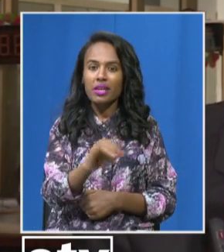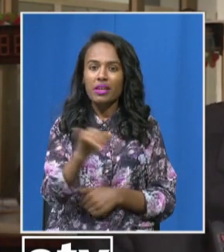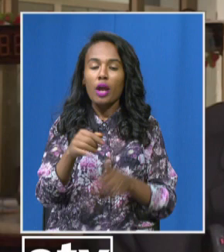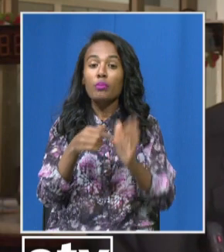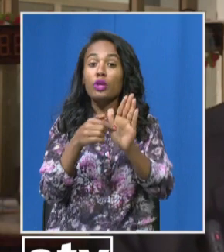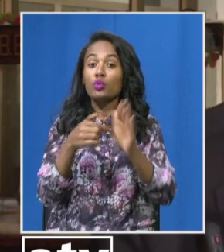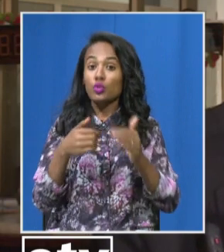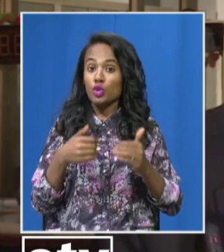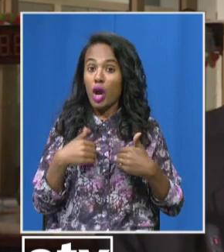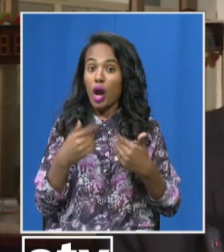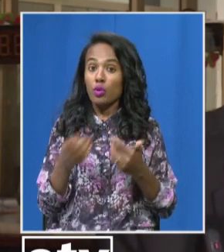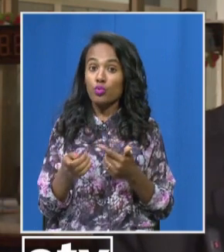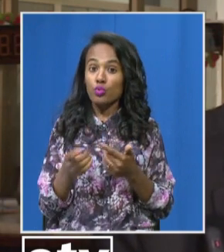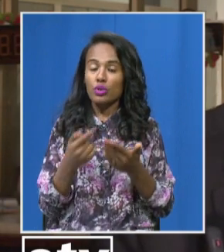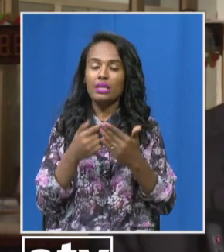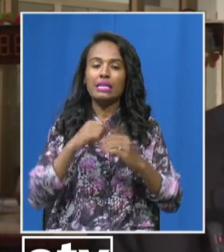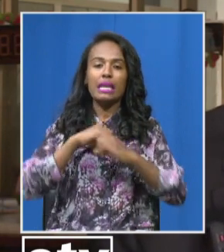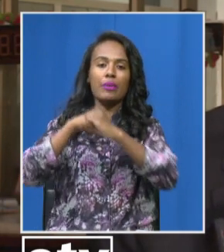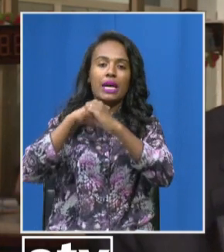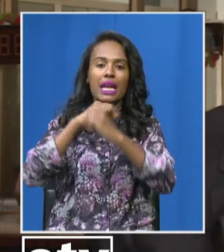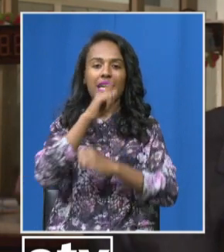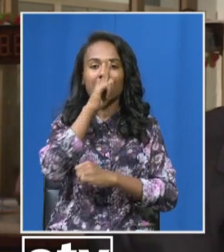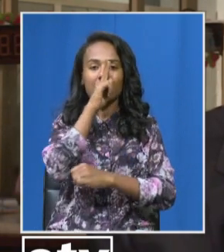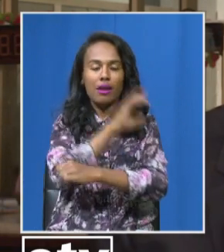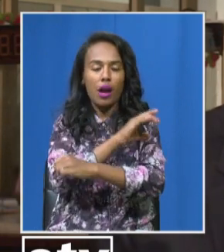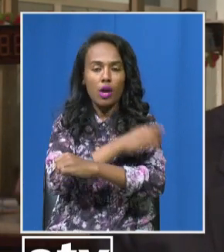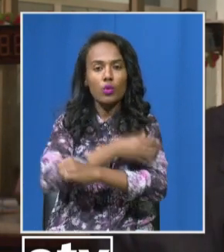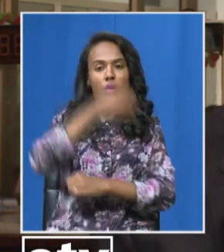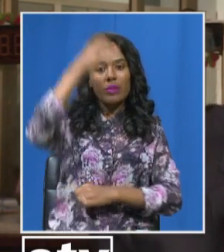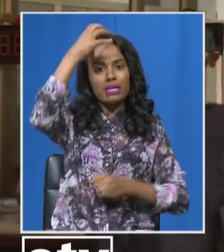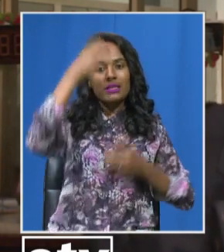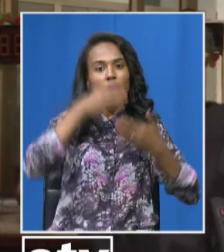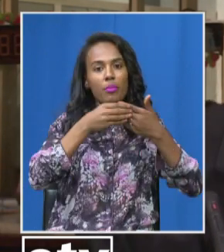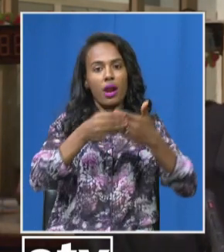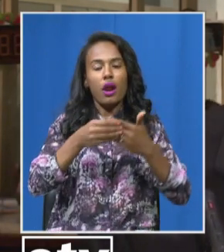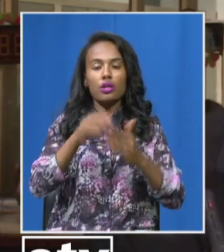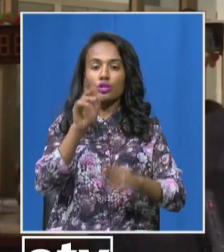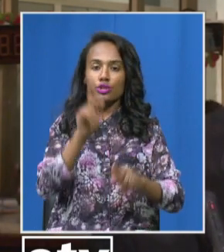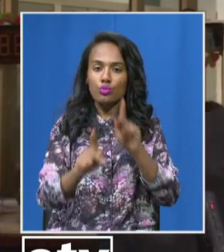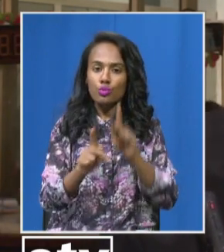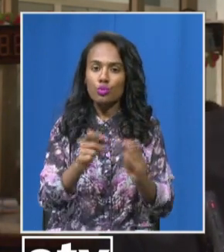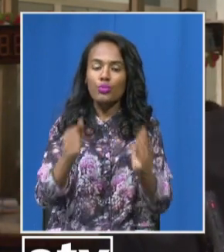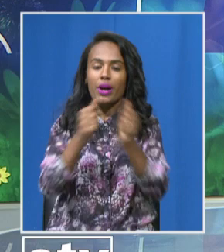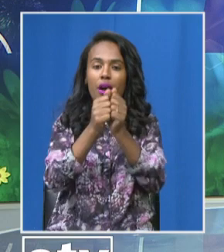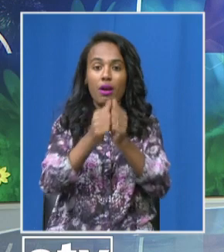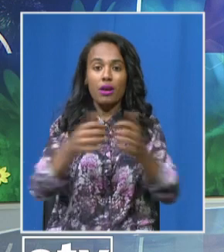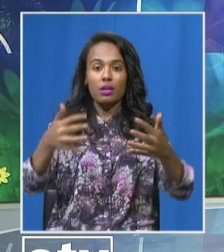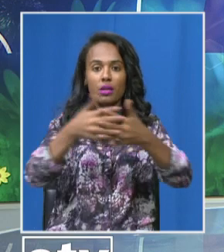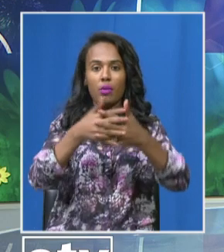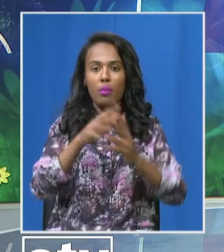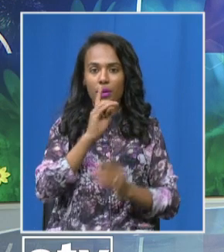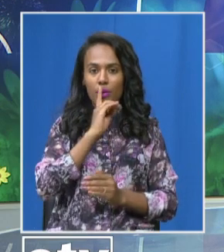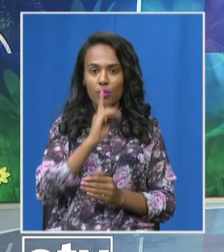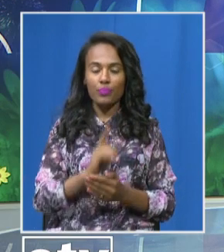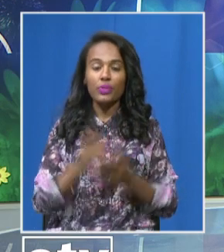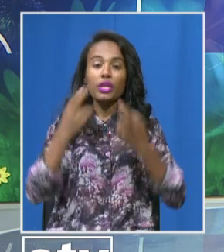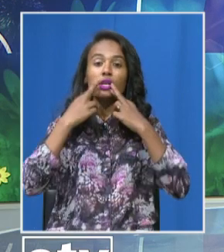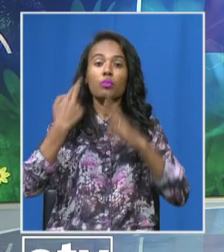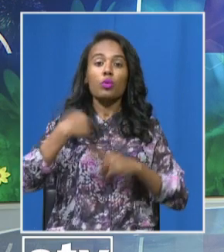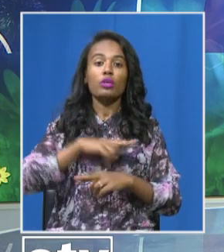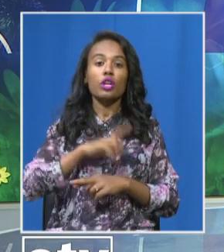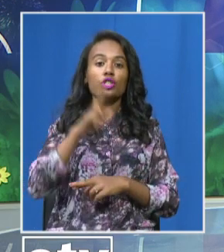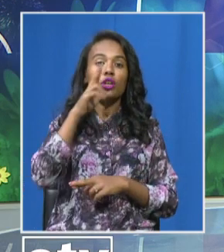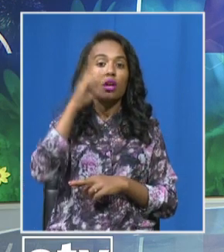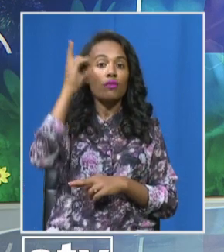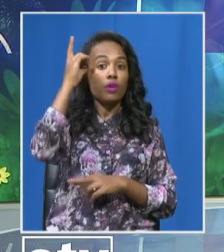አሉ። እነዚህን ለመከላከል የጸጥታ ኃይሉም የመንግስት አመራርም ህዝቡም በጋራ እንዲተባበር ሪፖርተራችን